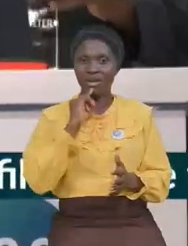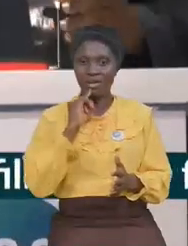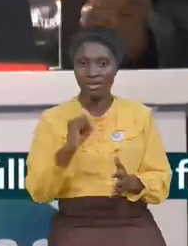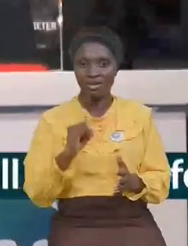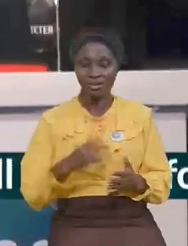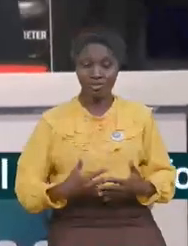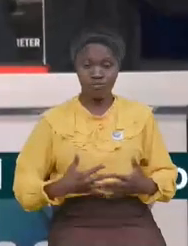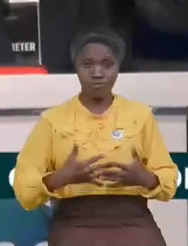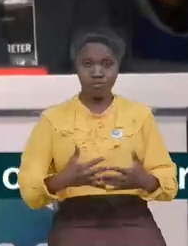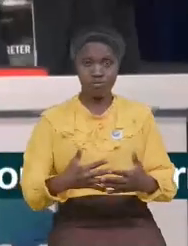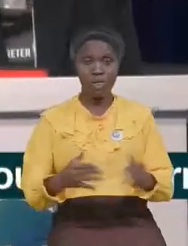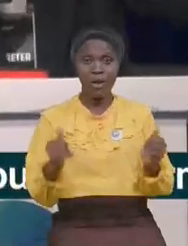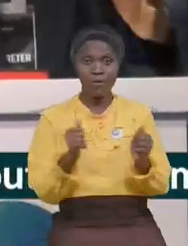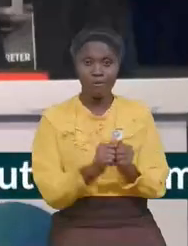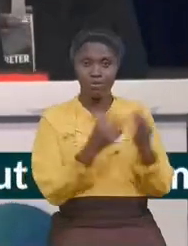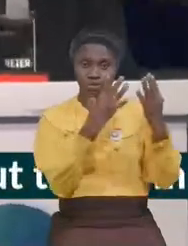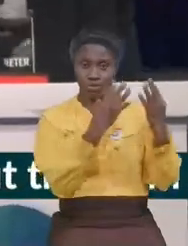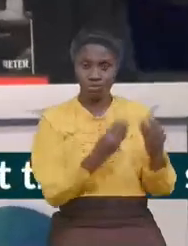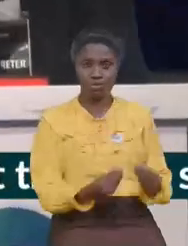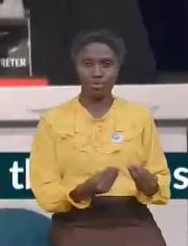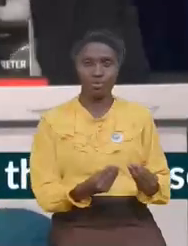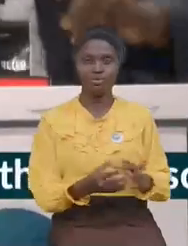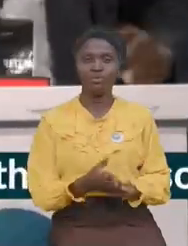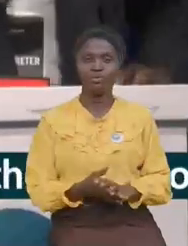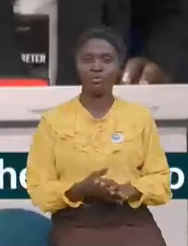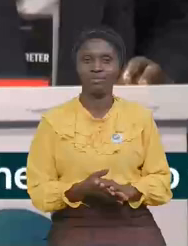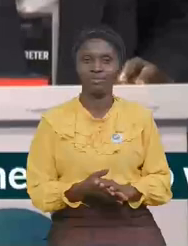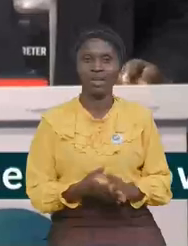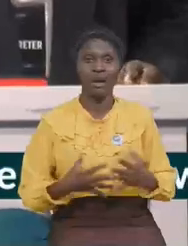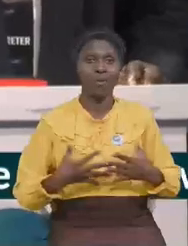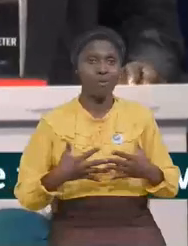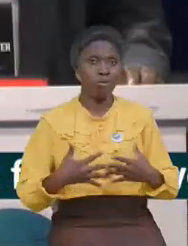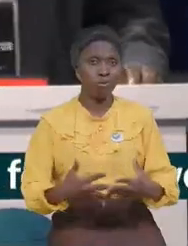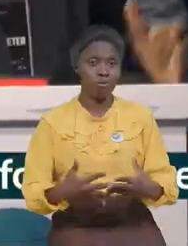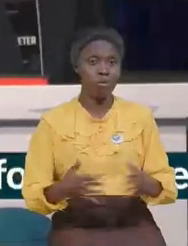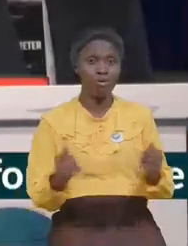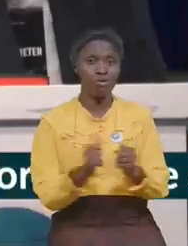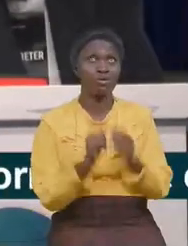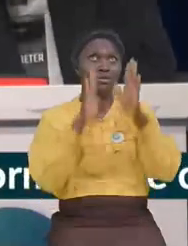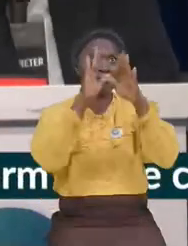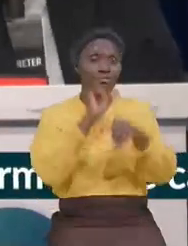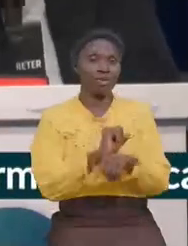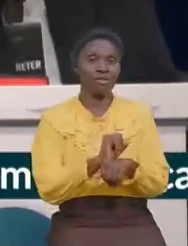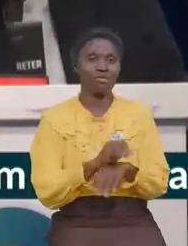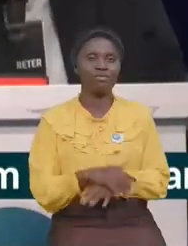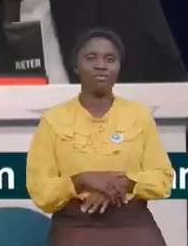était chargé de solutions. Il est comblé de